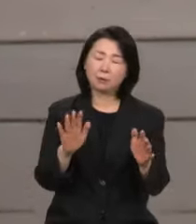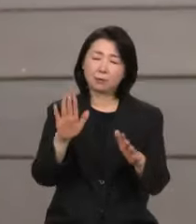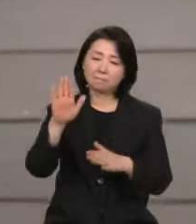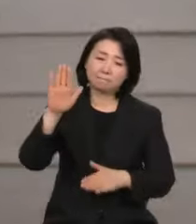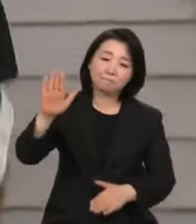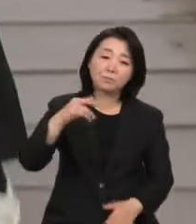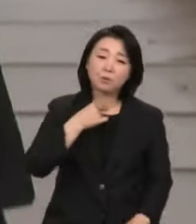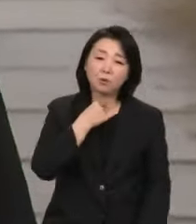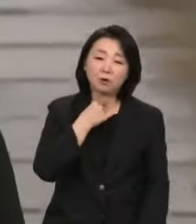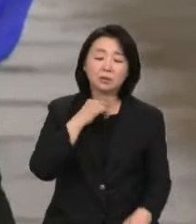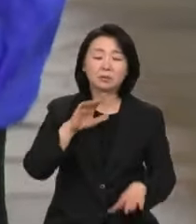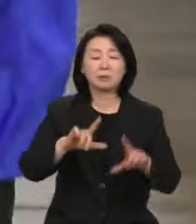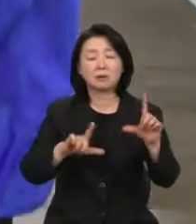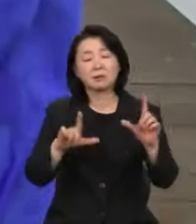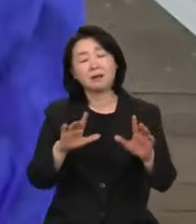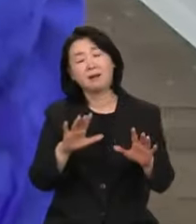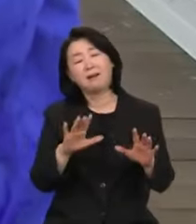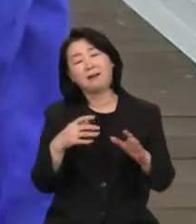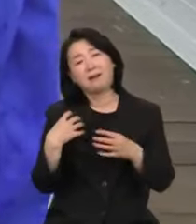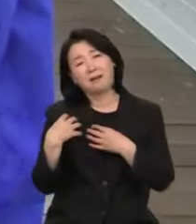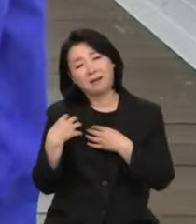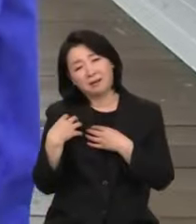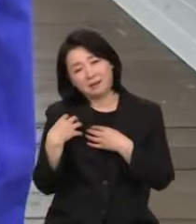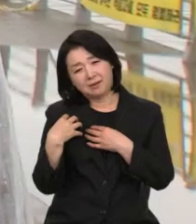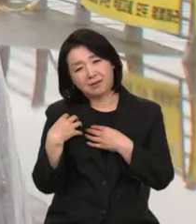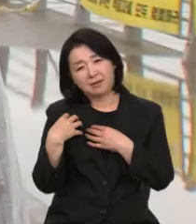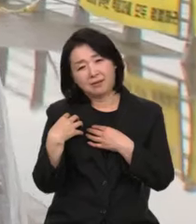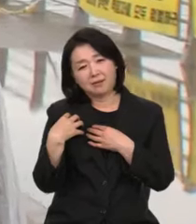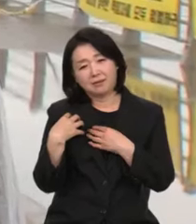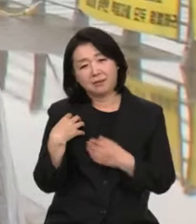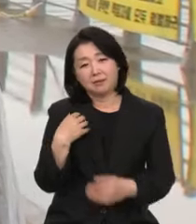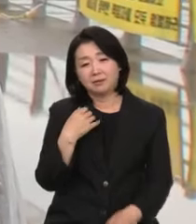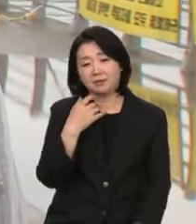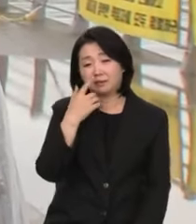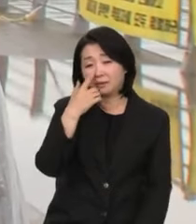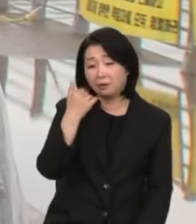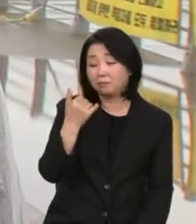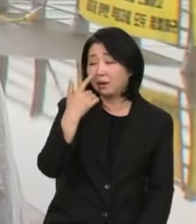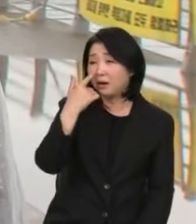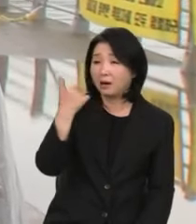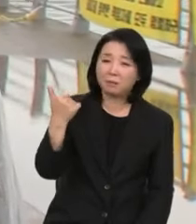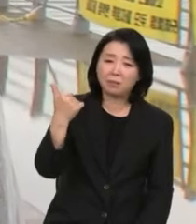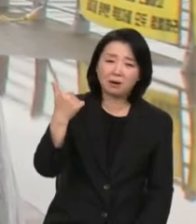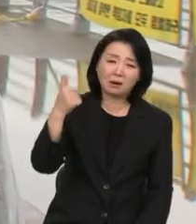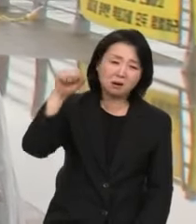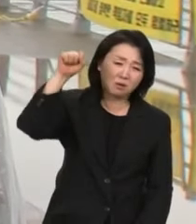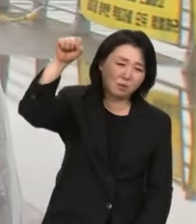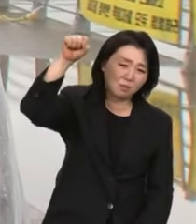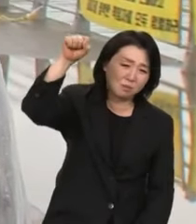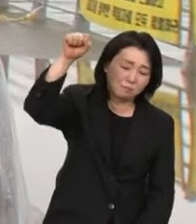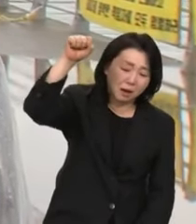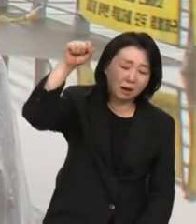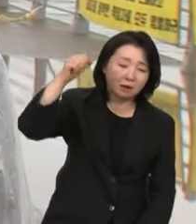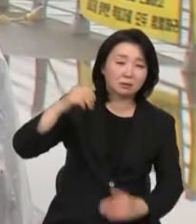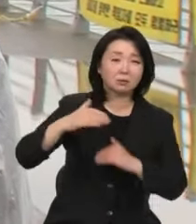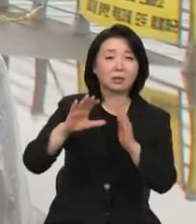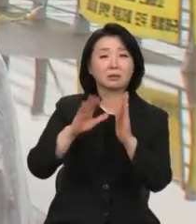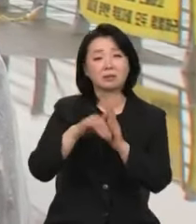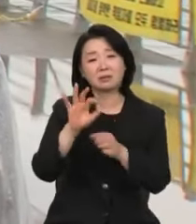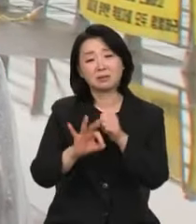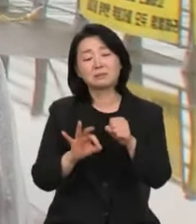아버지에게 현실은 여전히 버겁습니다. 엄마 아빠들이 투쟁가가 되는 그런 과정들의